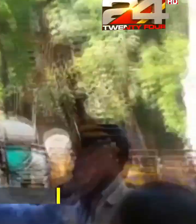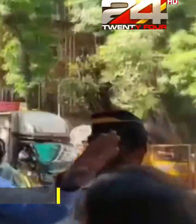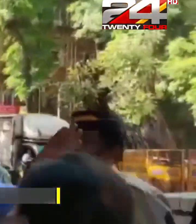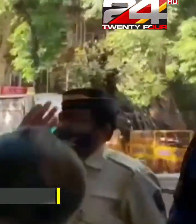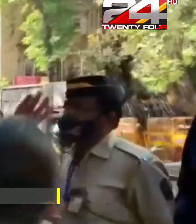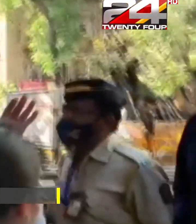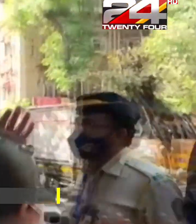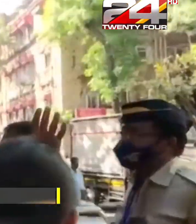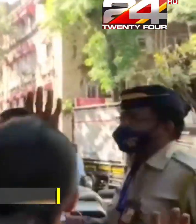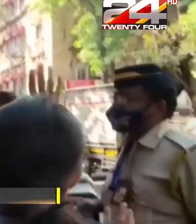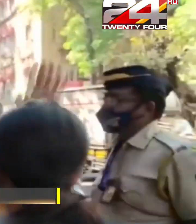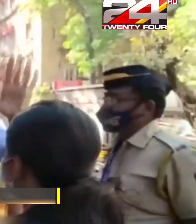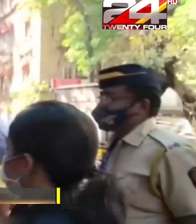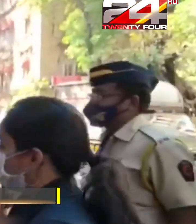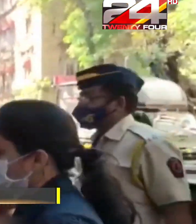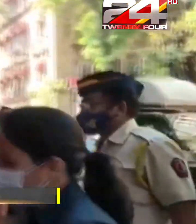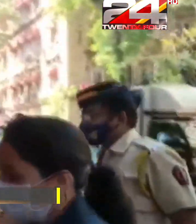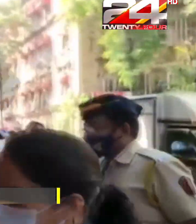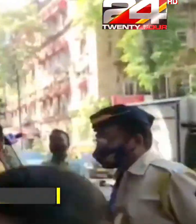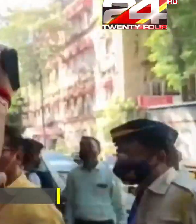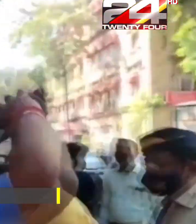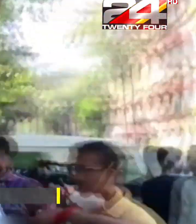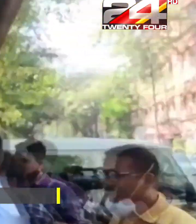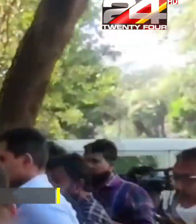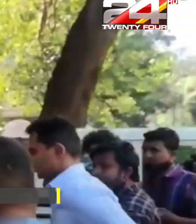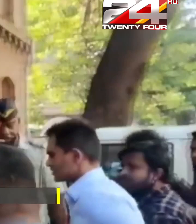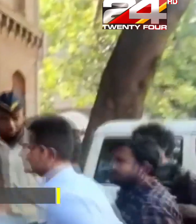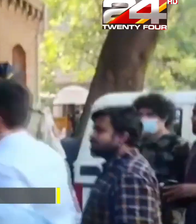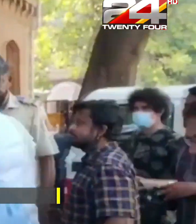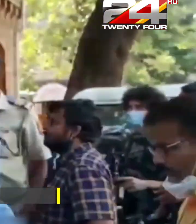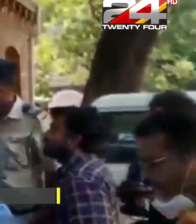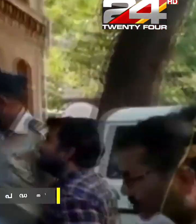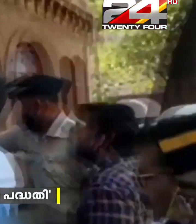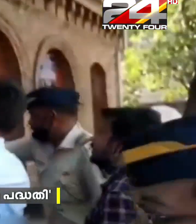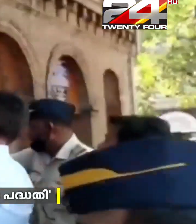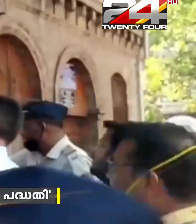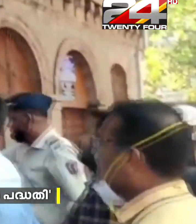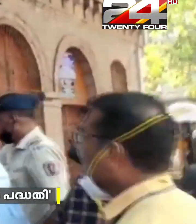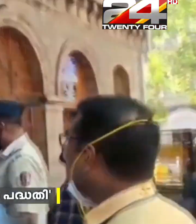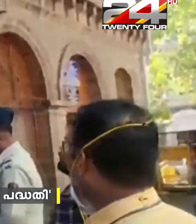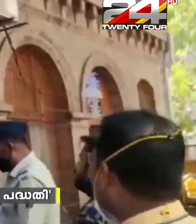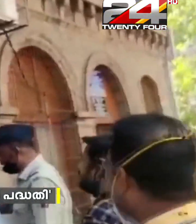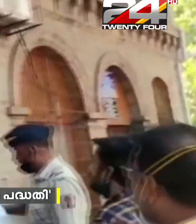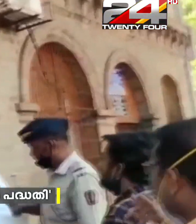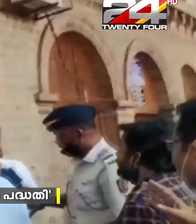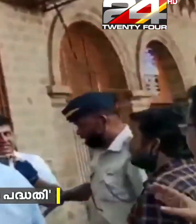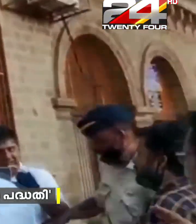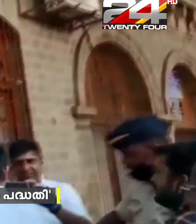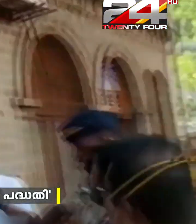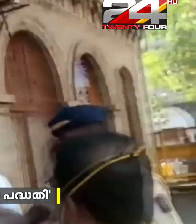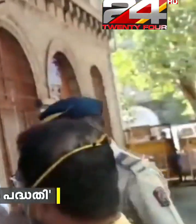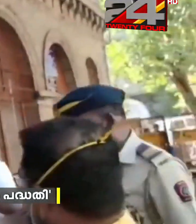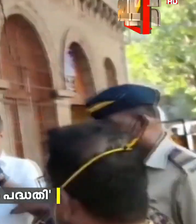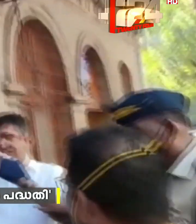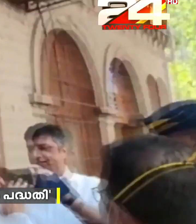2021 ഒക്ടോബർ 2 ഗോവയിലേക്കുള്ള ആഡംബര കപ്പലിൽ വാങ്കടയും സംഘവും റെയ്ഡ് നടത്തിയപ്പോൾ ലഹരിയുമായി പിടിയിലായവർക്കൊപ്പം ആര്യൻ ഖാനും ഉണ്ടായിരുന്നു. ഇത്